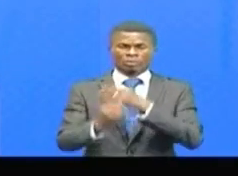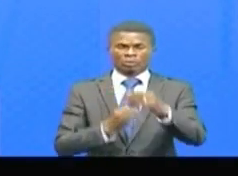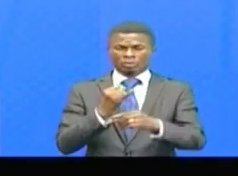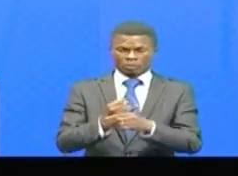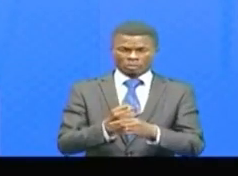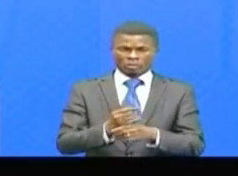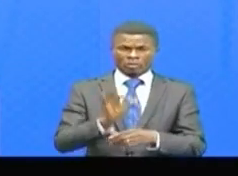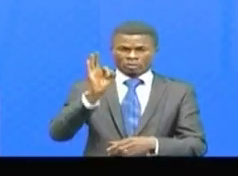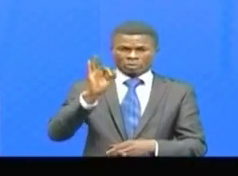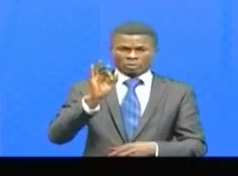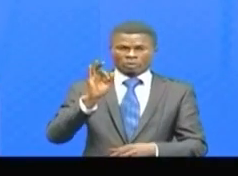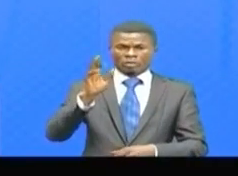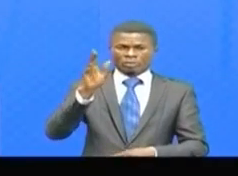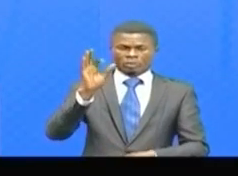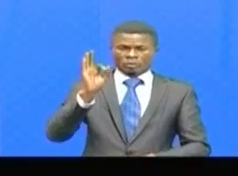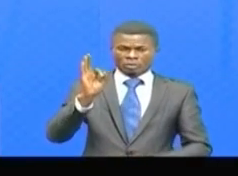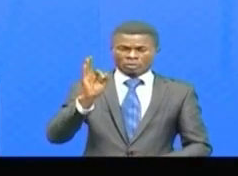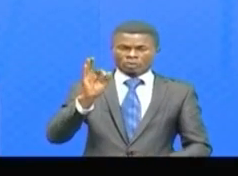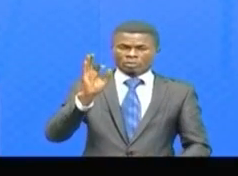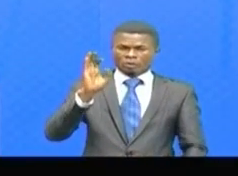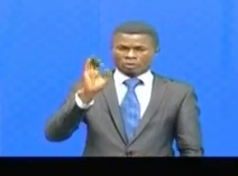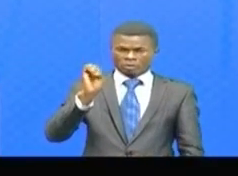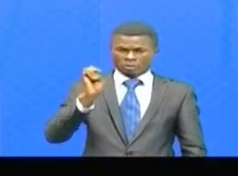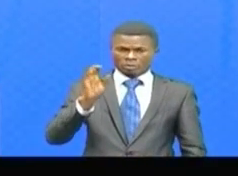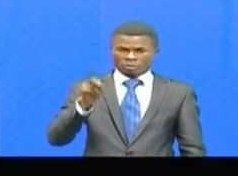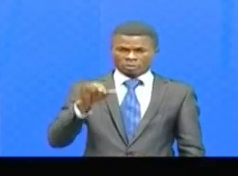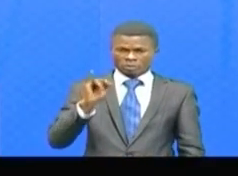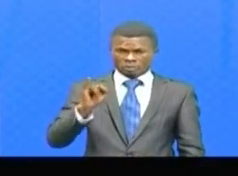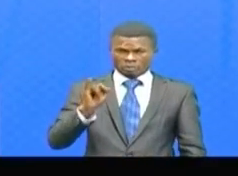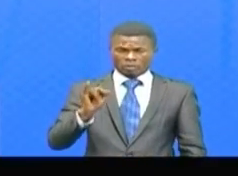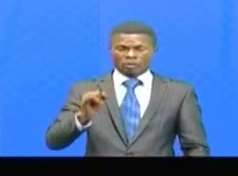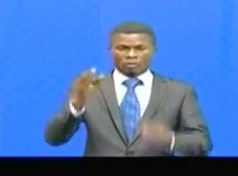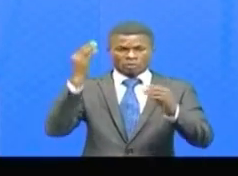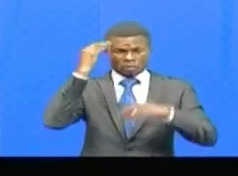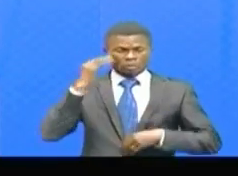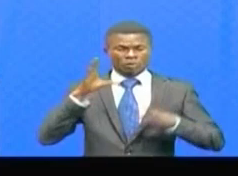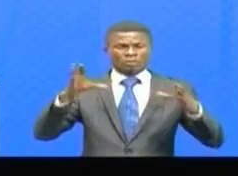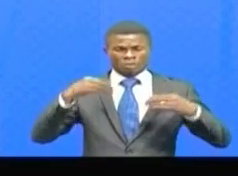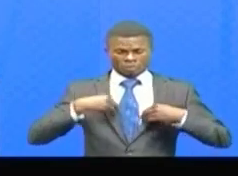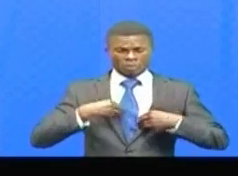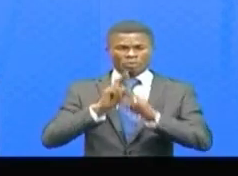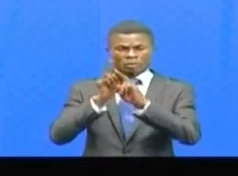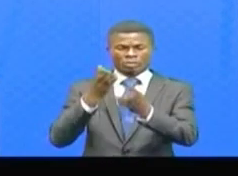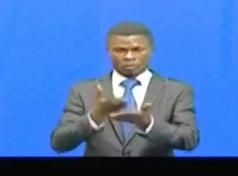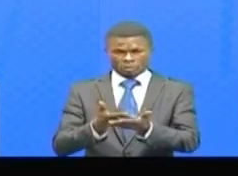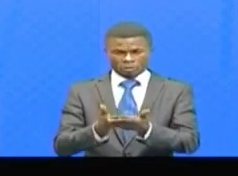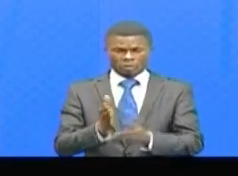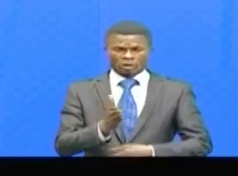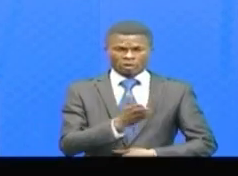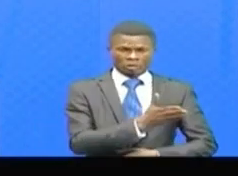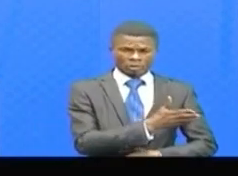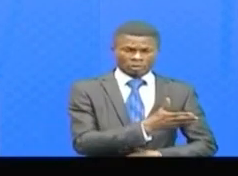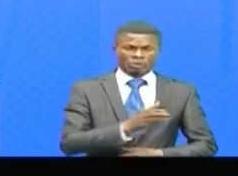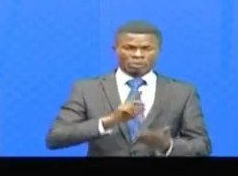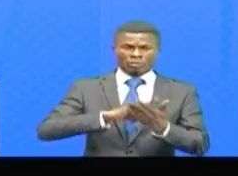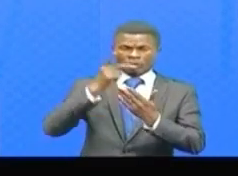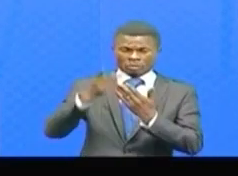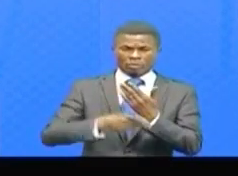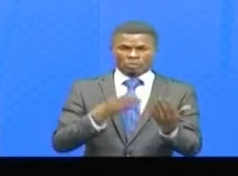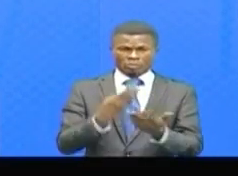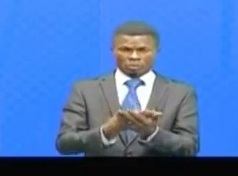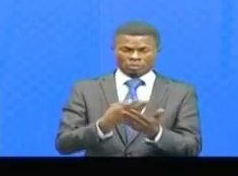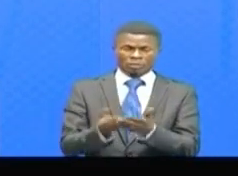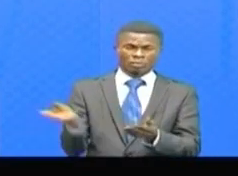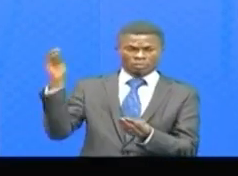FMI. Le Conseil a pris acte de ce rapport. Programme d'urgence